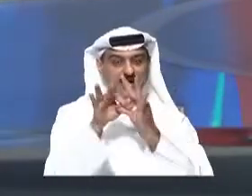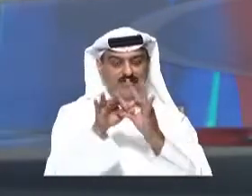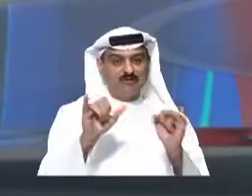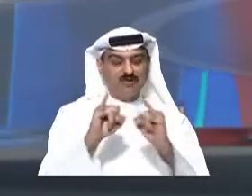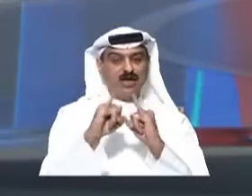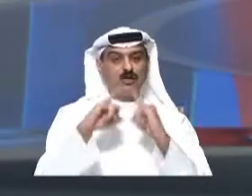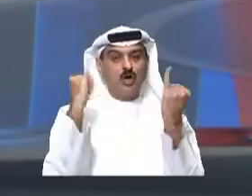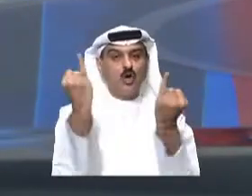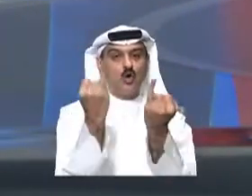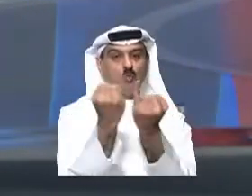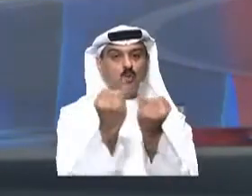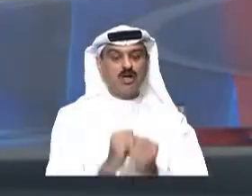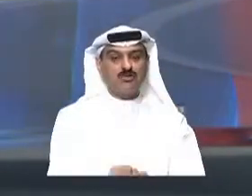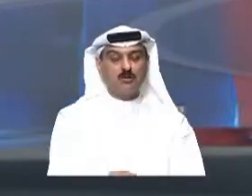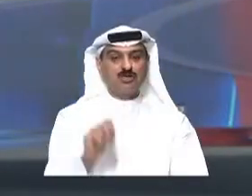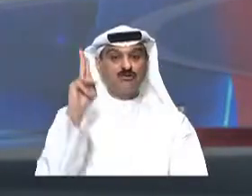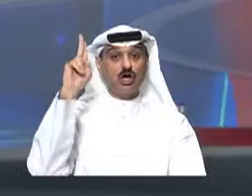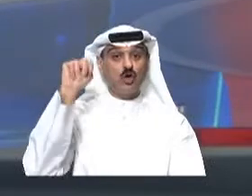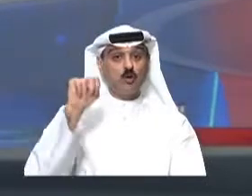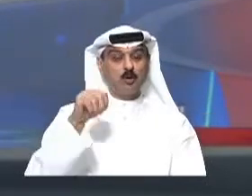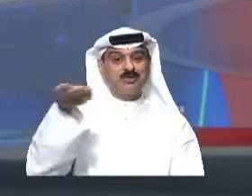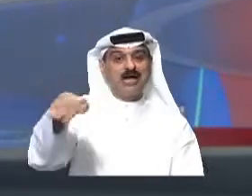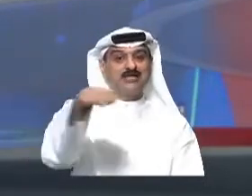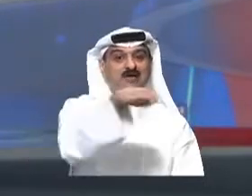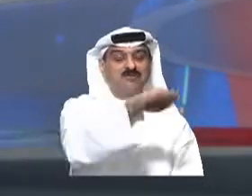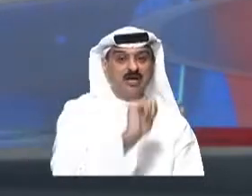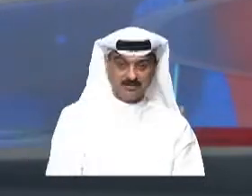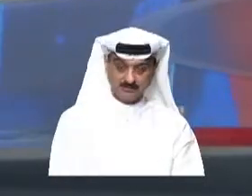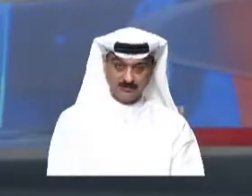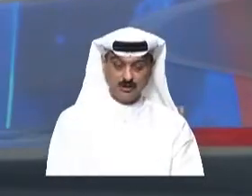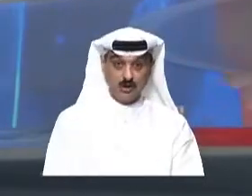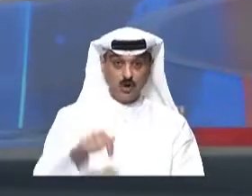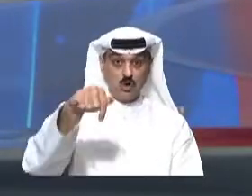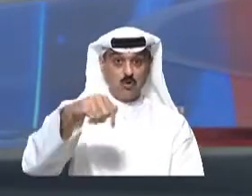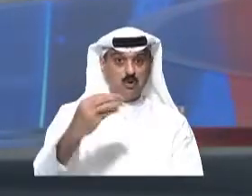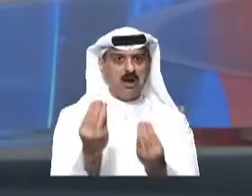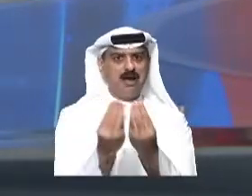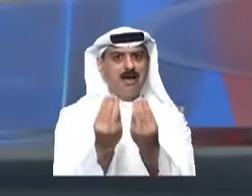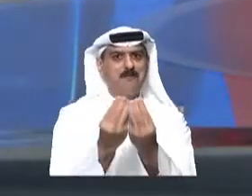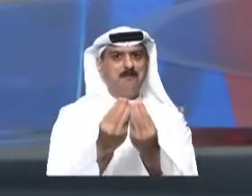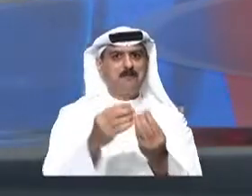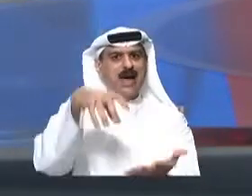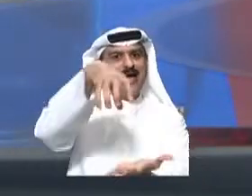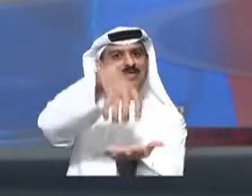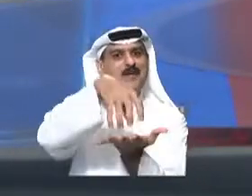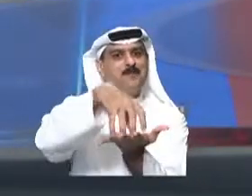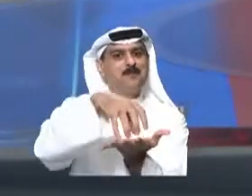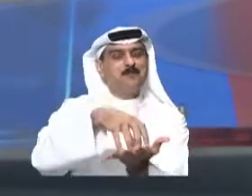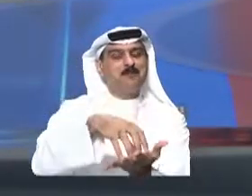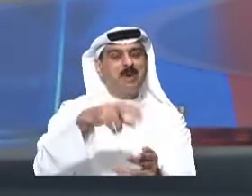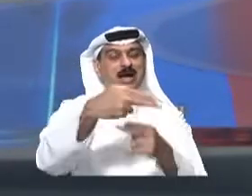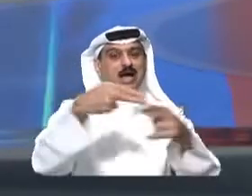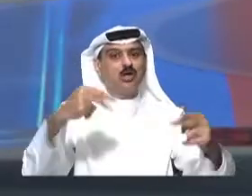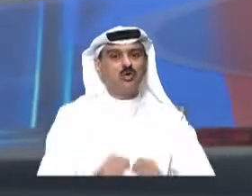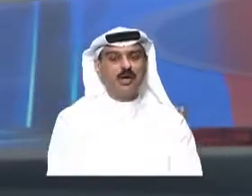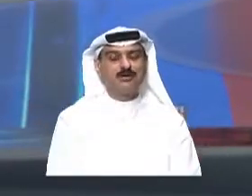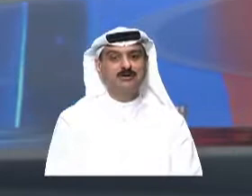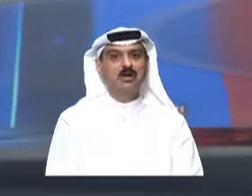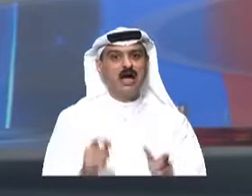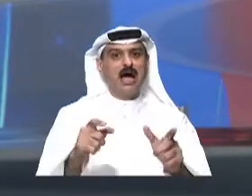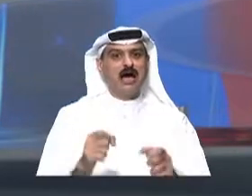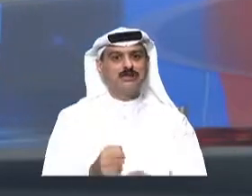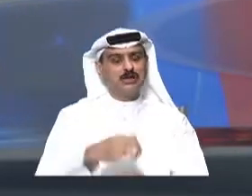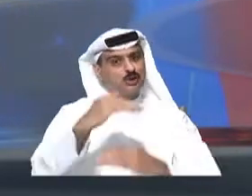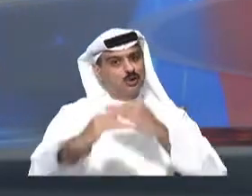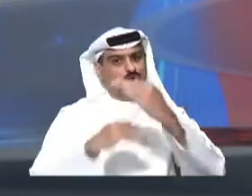المتحدة للطفولة ومنصة فو الكويت التي تحتضن الشباب وتعمل على رعايتهم وتطوير المواهب